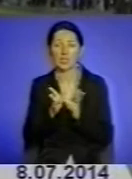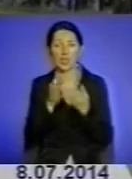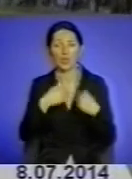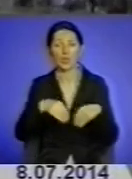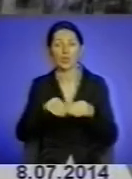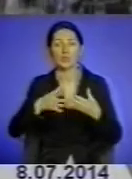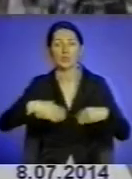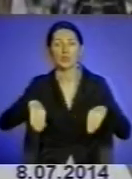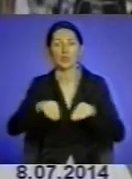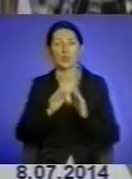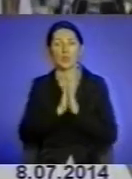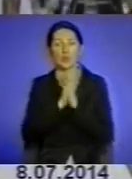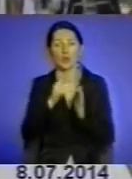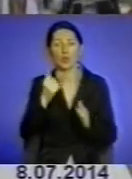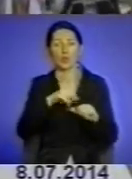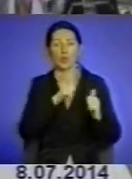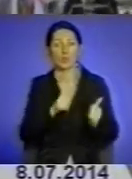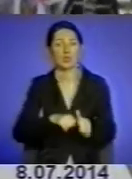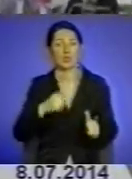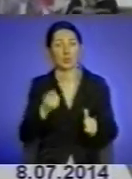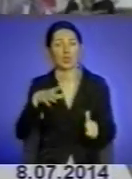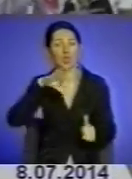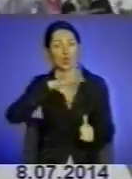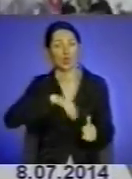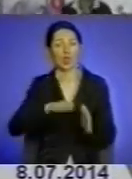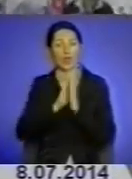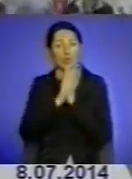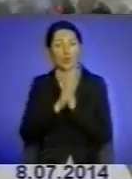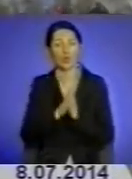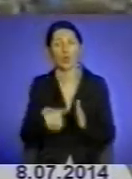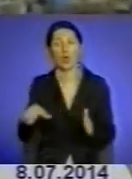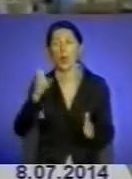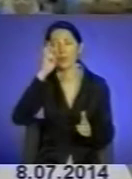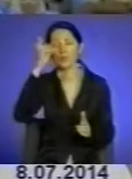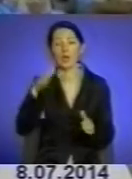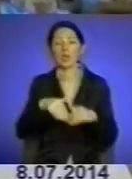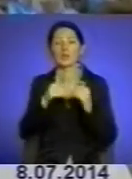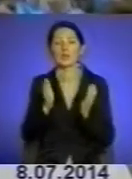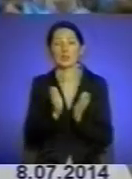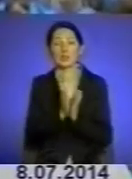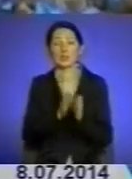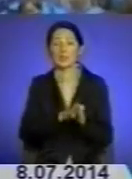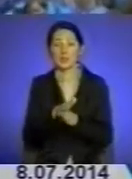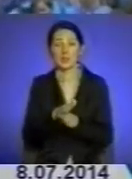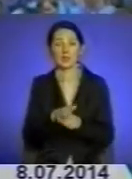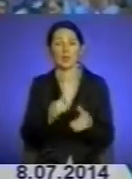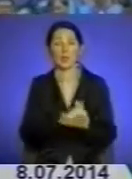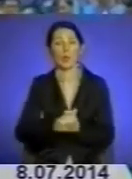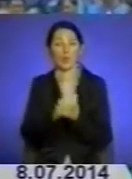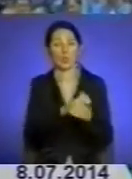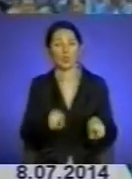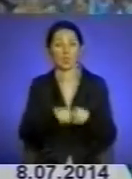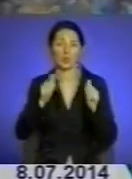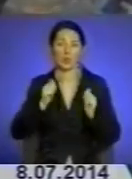молитві одним серцем і однією душею вимолювали у Всевишнього цілісність, мир та спокій для нашої рідної неньки